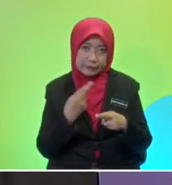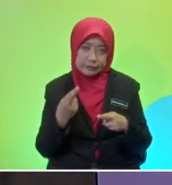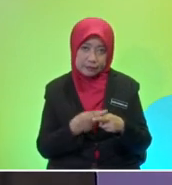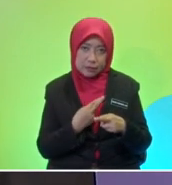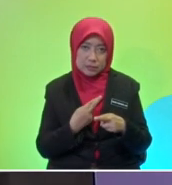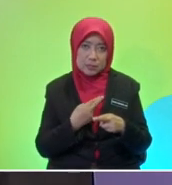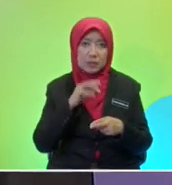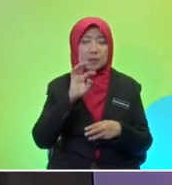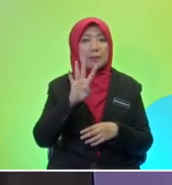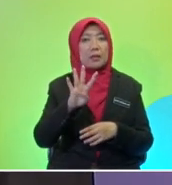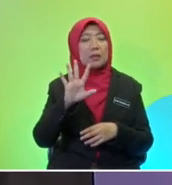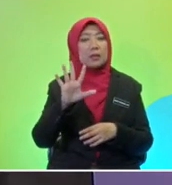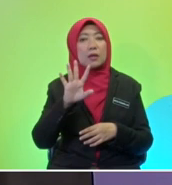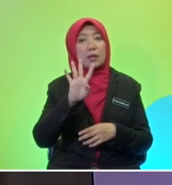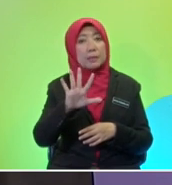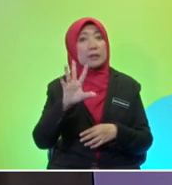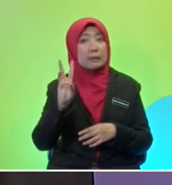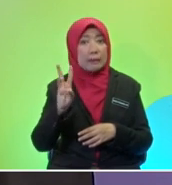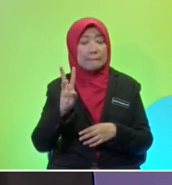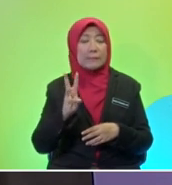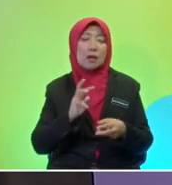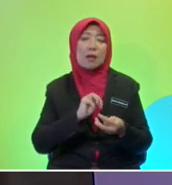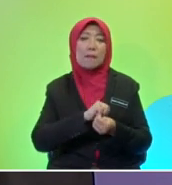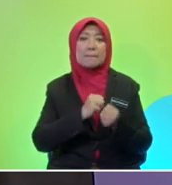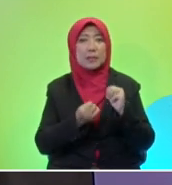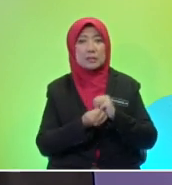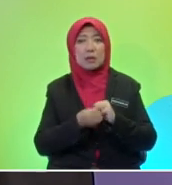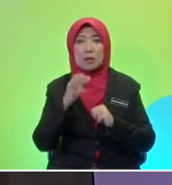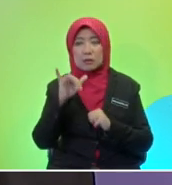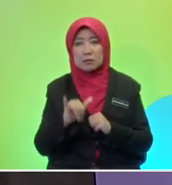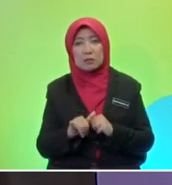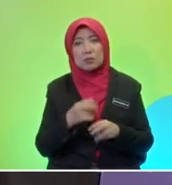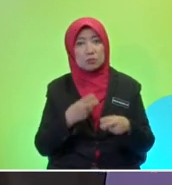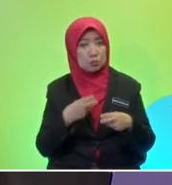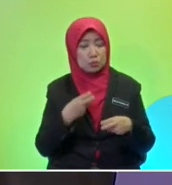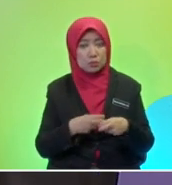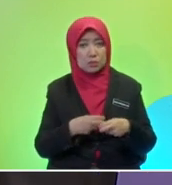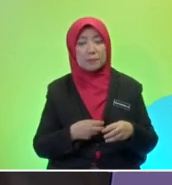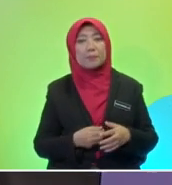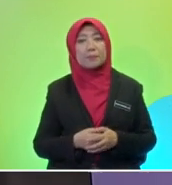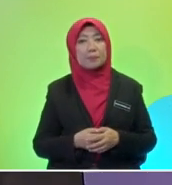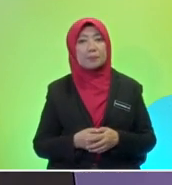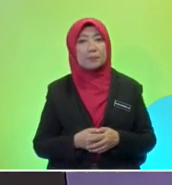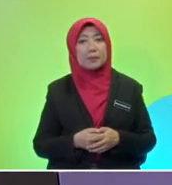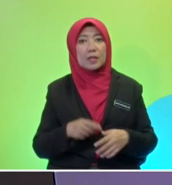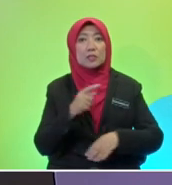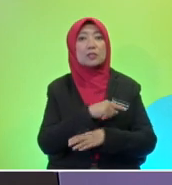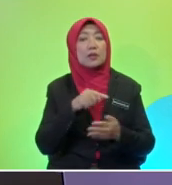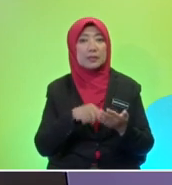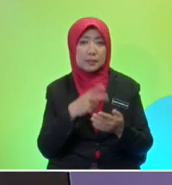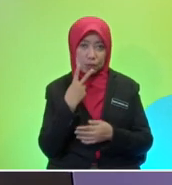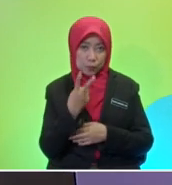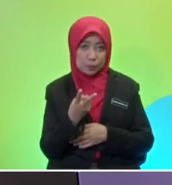harus pergi pada SP penyelesaian masalah ya rutin atau yang kompleks Oke jadi pada hari ini kita ingat lagi